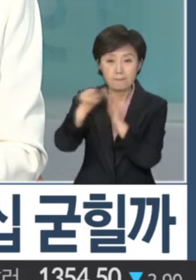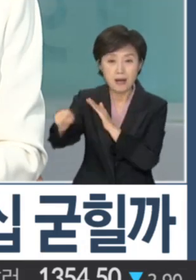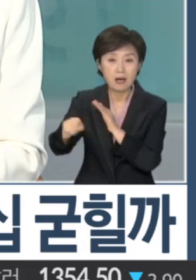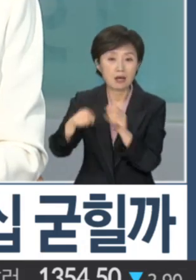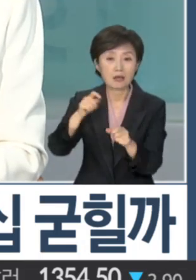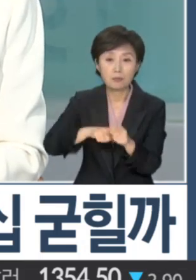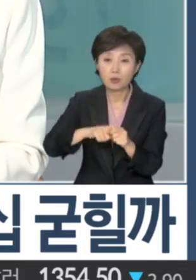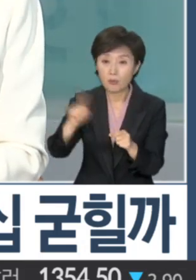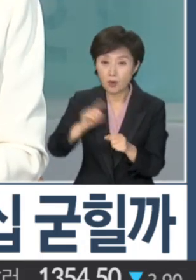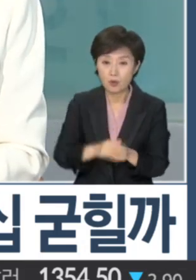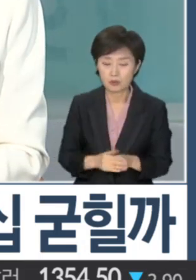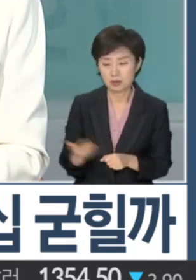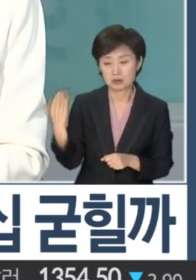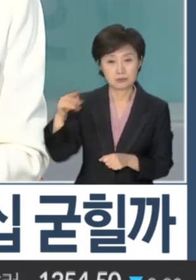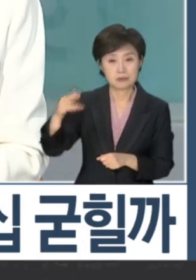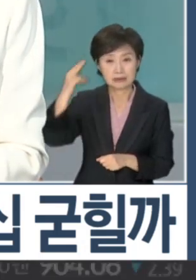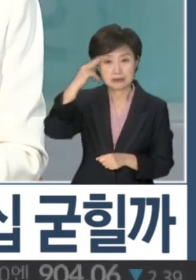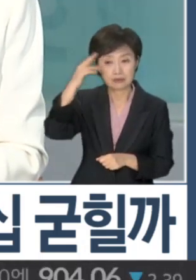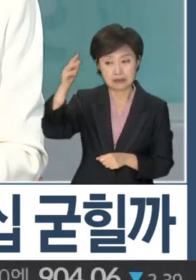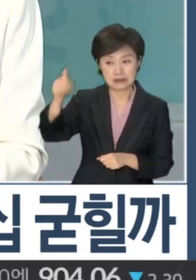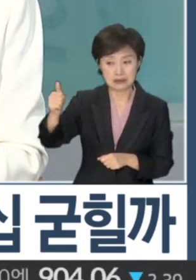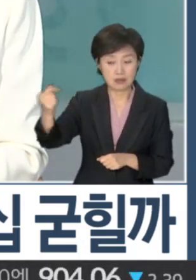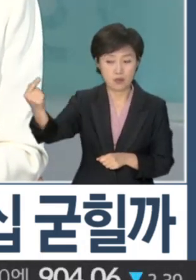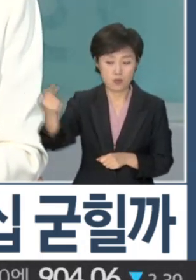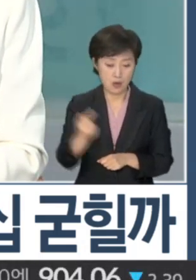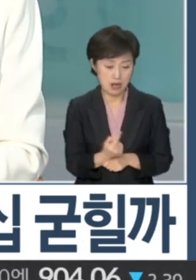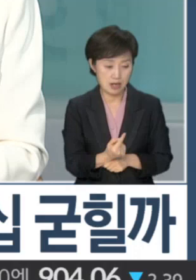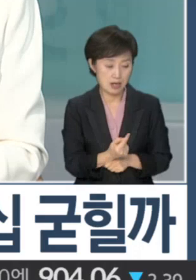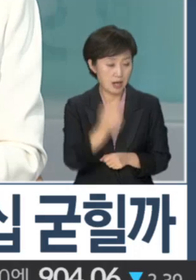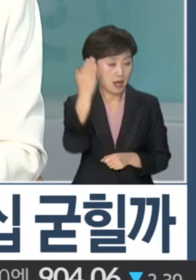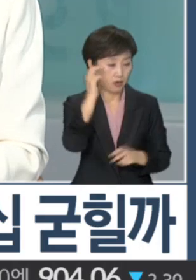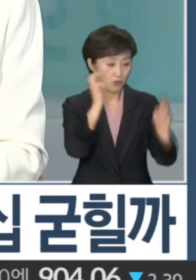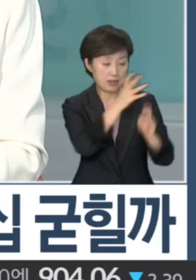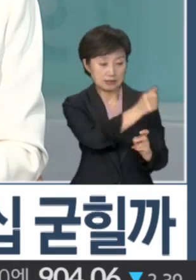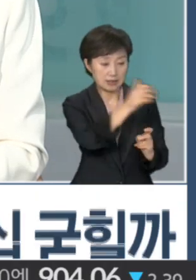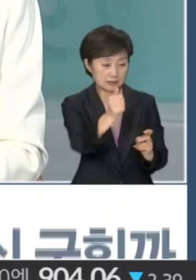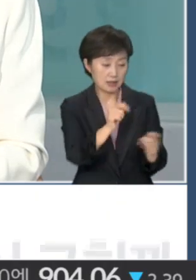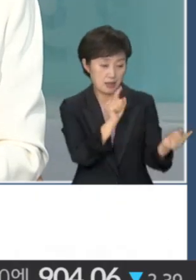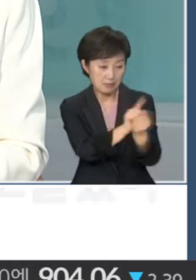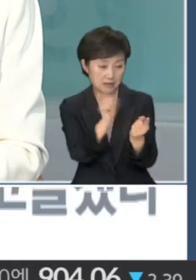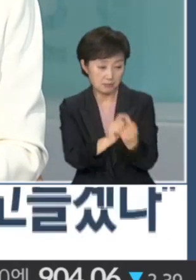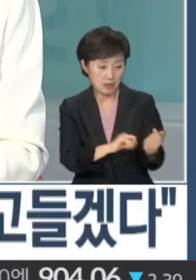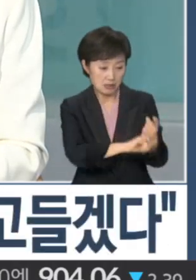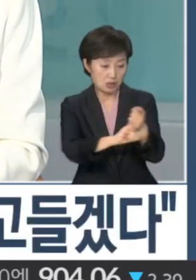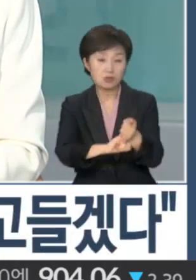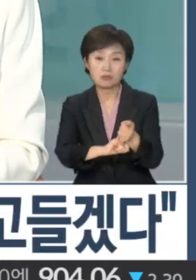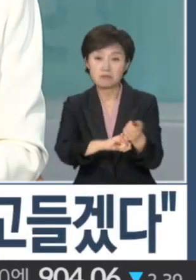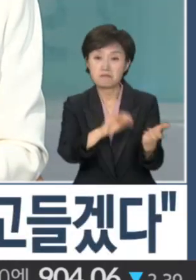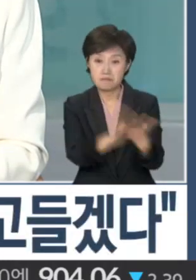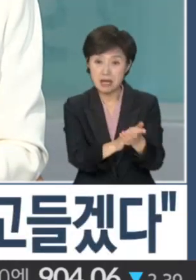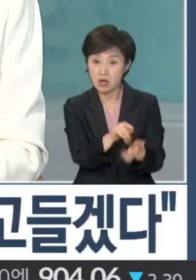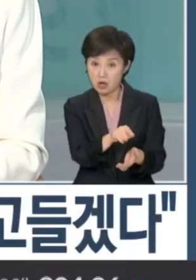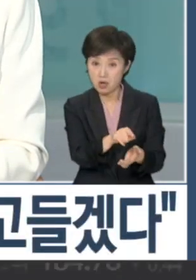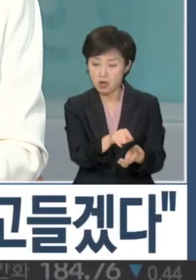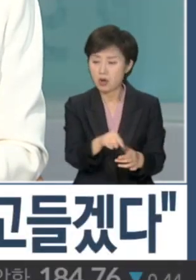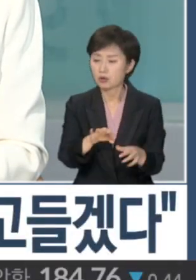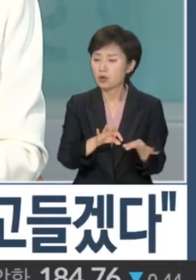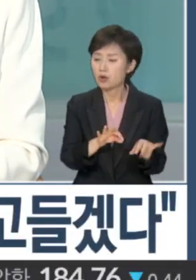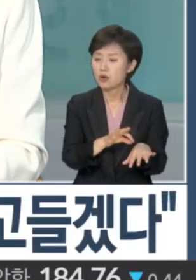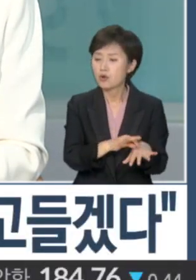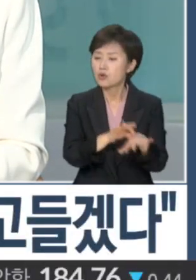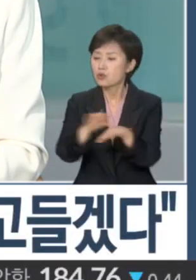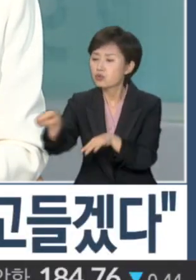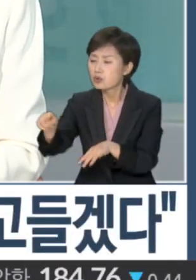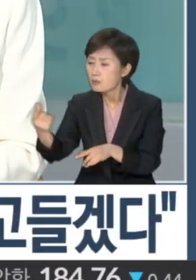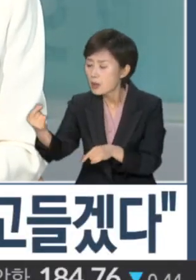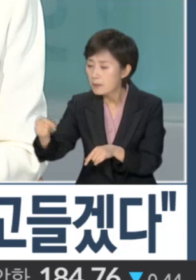지난날 이 빈살만이 대한민국에 있는 기업들과 만나서 했던 수많은 경제적 약속들과 다 연결고리들이 닿아 있는 겁니다. 사우디의